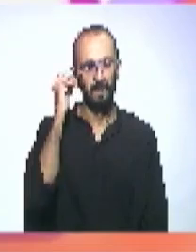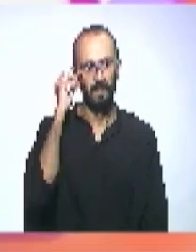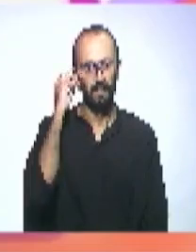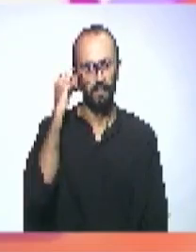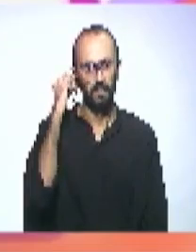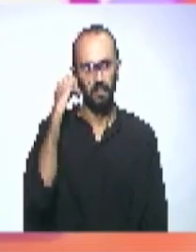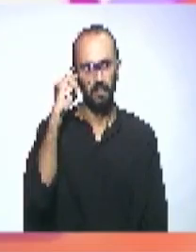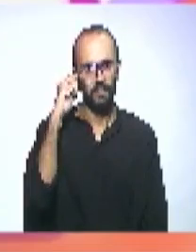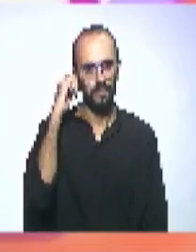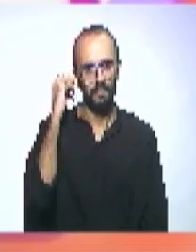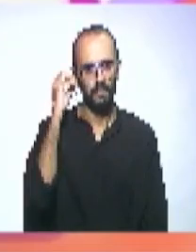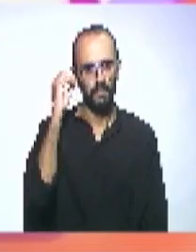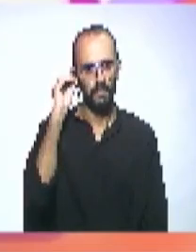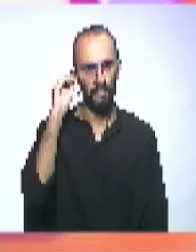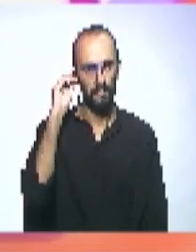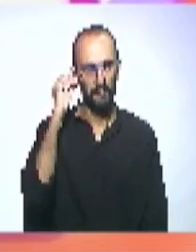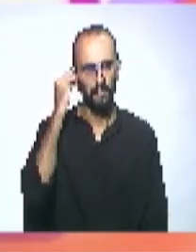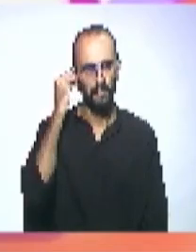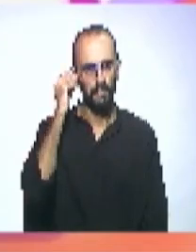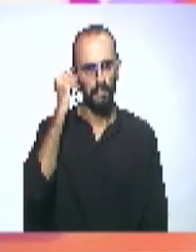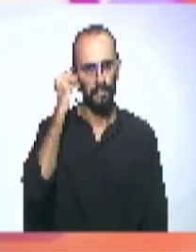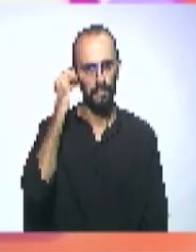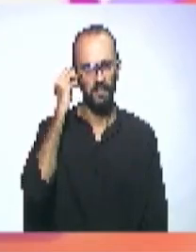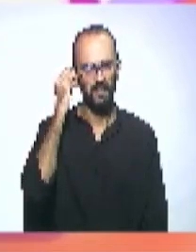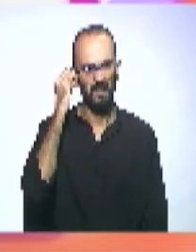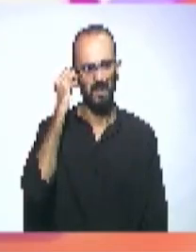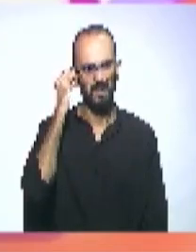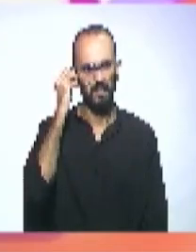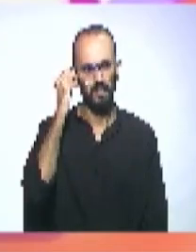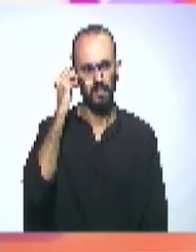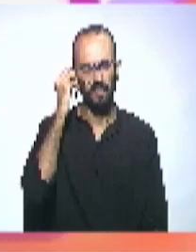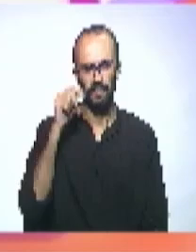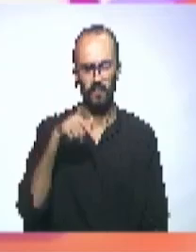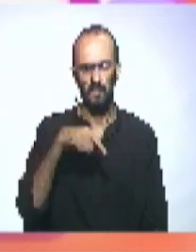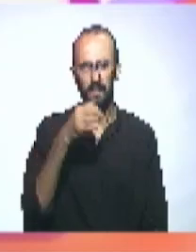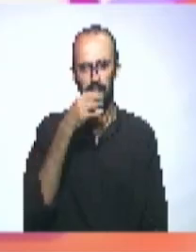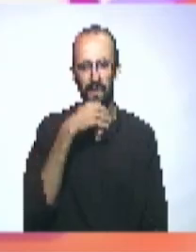نضربهم ثلاث دقايق كده بس، ايه يعملوا كريمه كده.